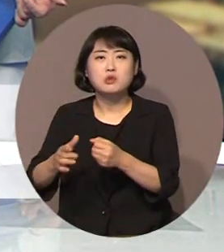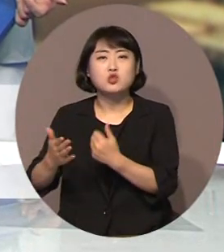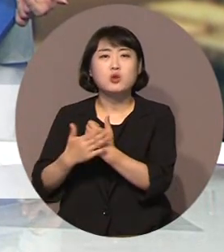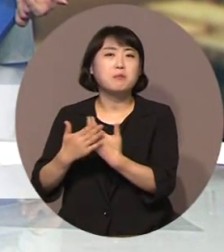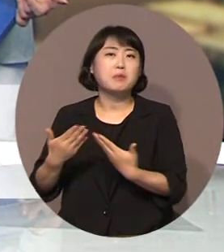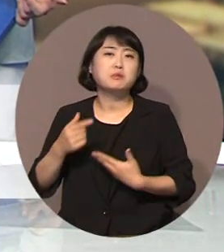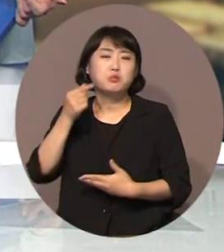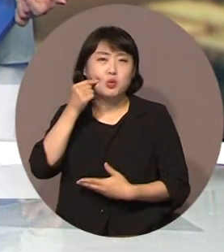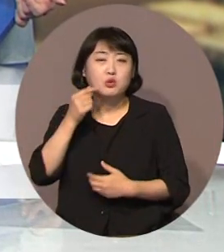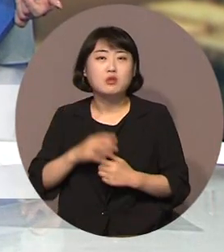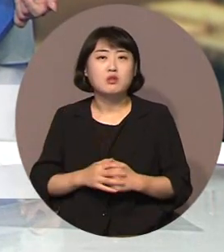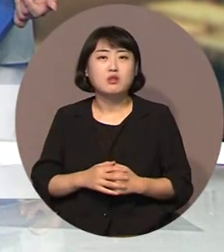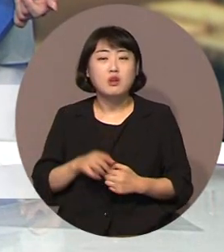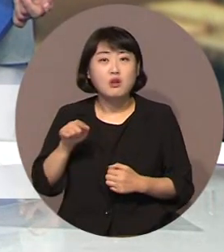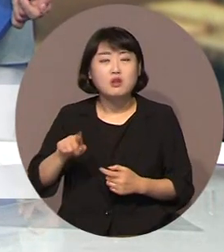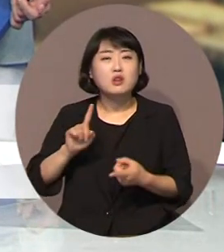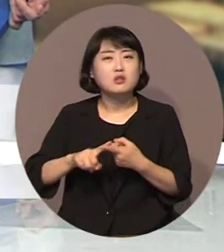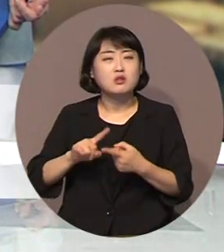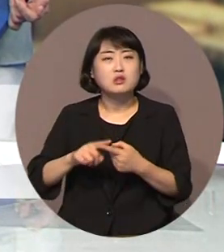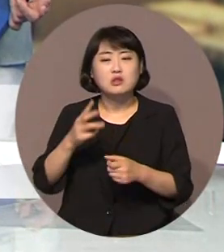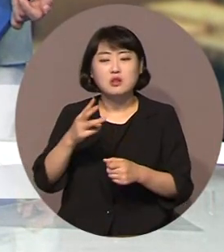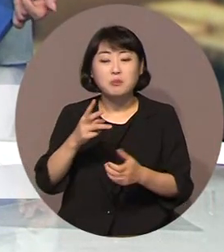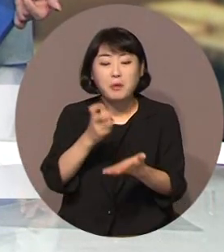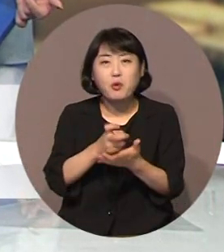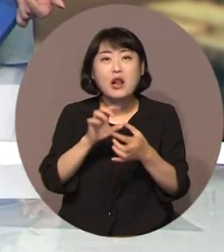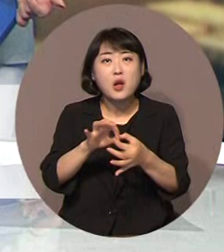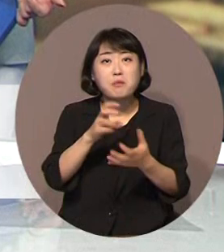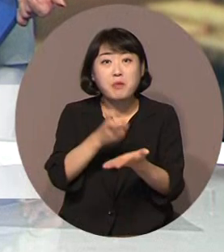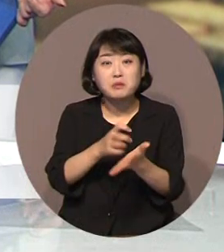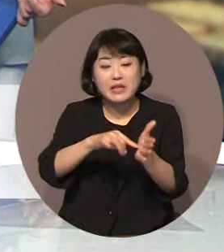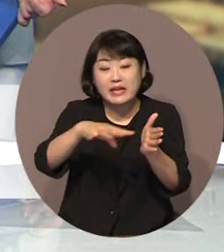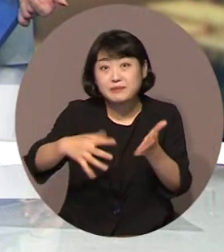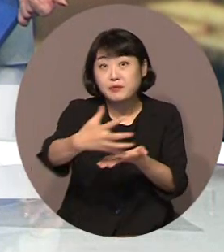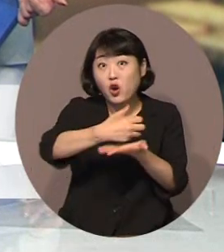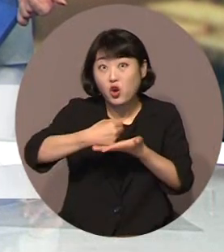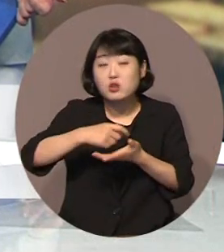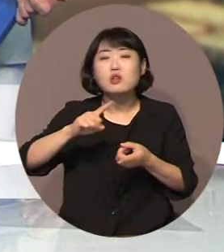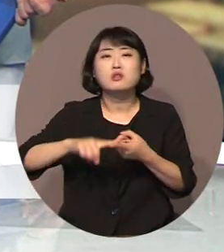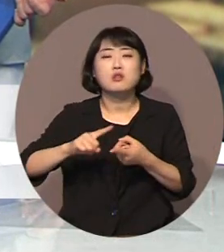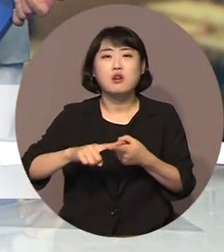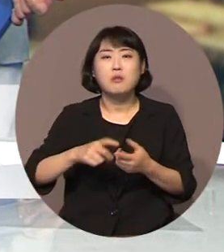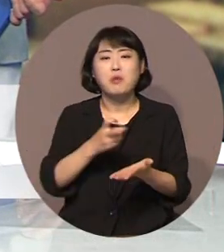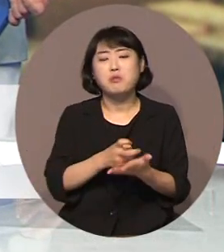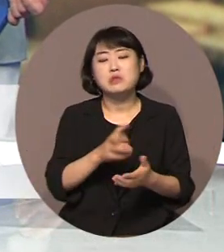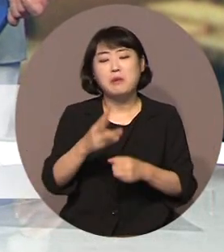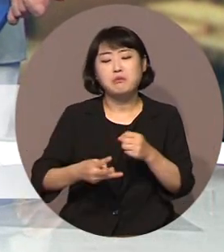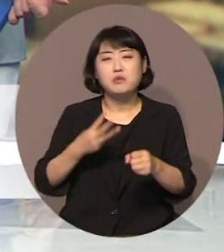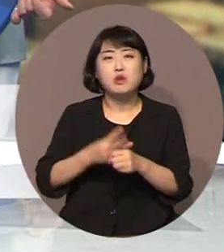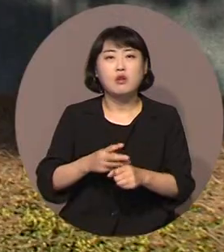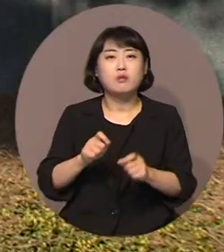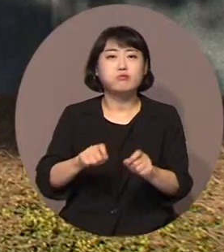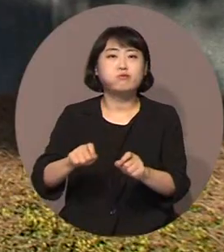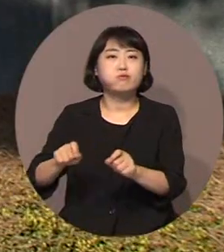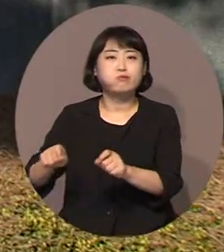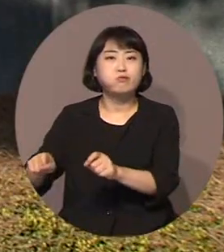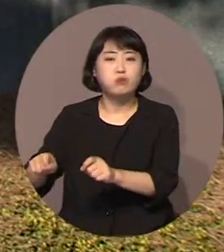법안은 3년째 낮잠을 자고 있습니다. 무슨 이유인지 김윤미 기자가 취재했습니다.